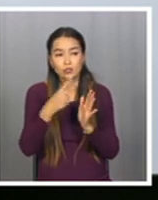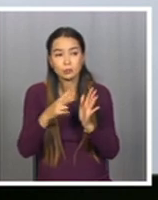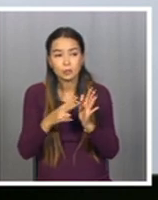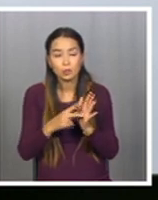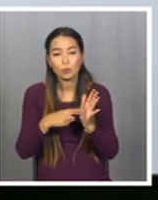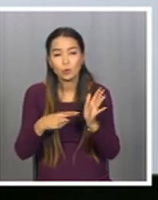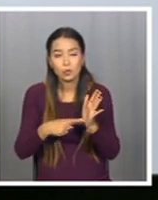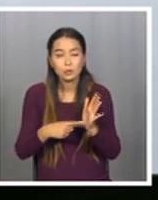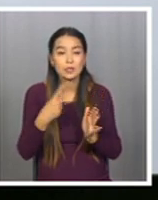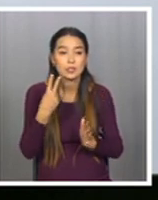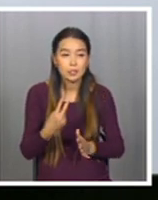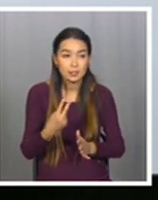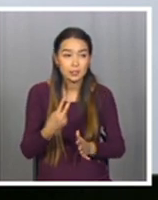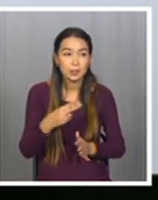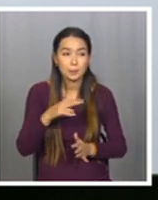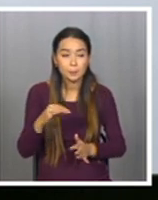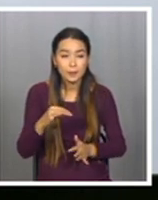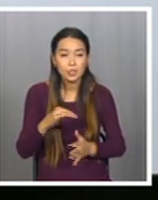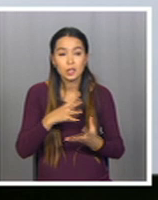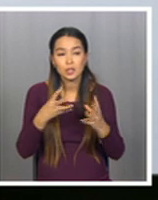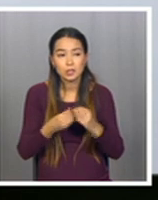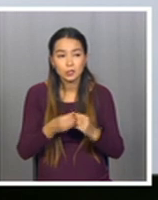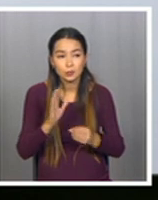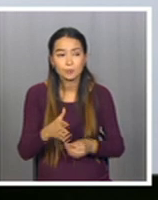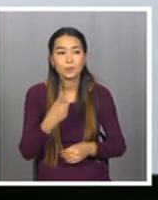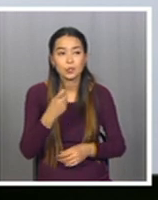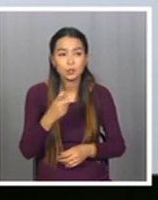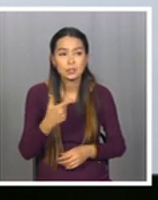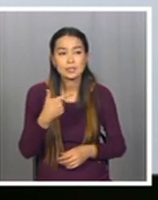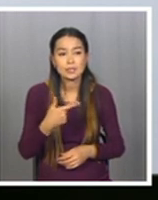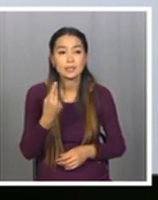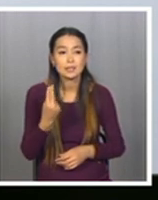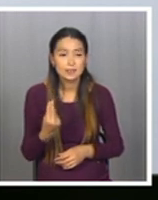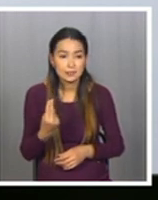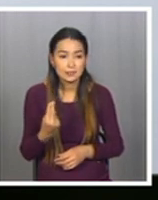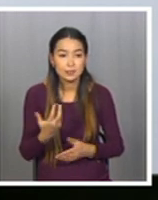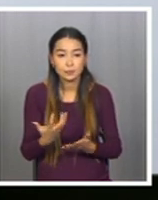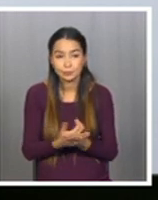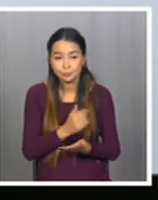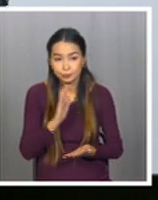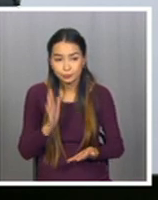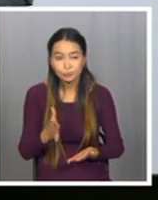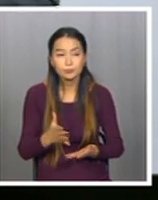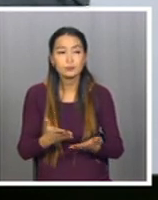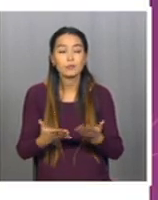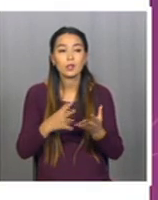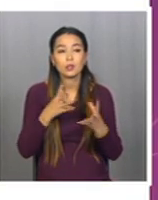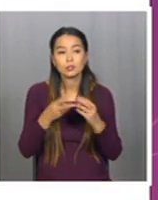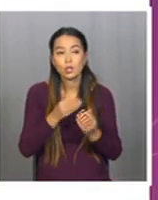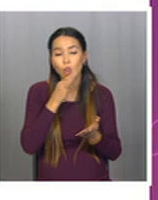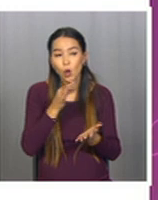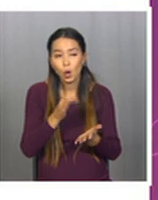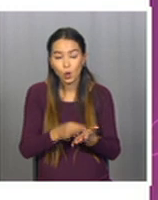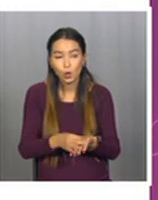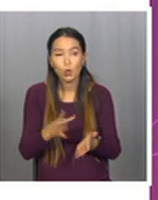бөлеміз 2 пиға, нәтижесінен бізде 100 герц шығады екен. Сонымен есебіміздің жауабы,